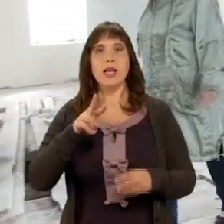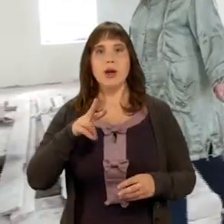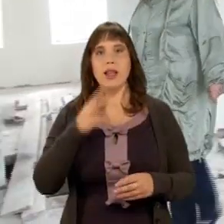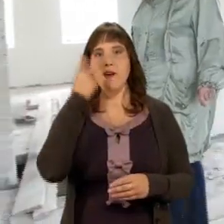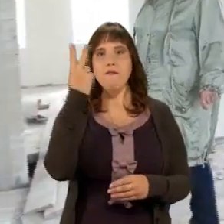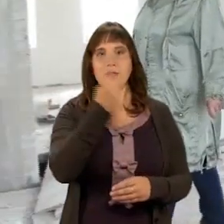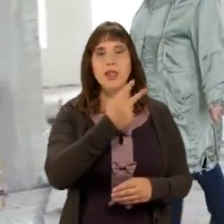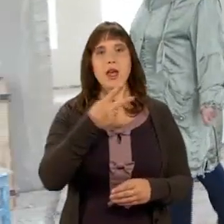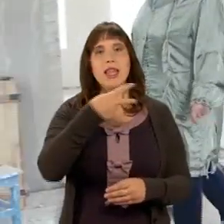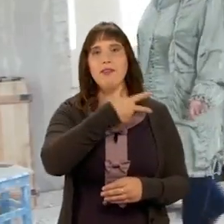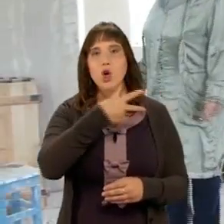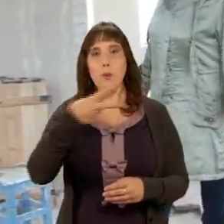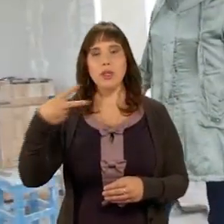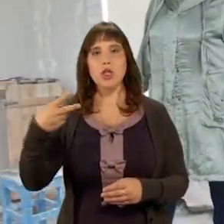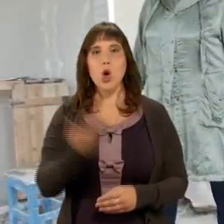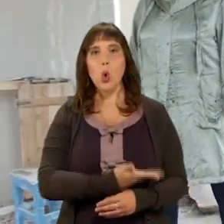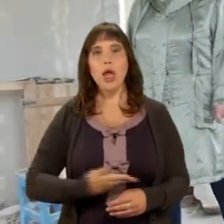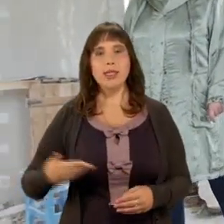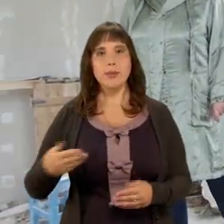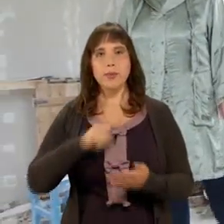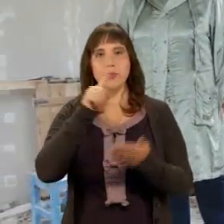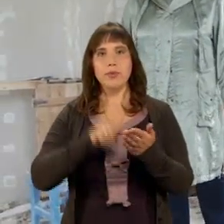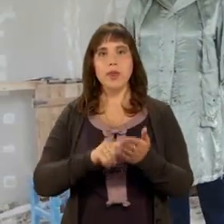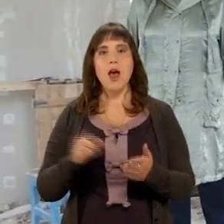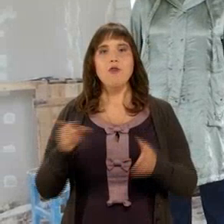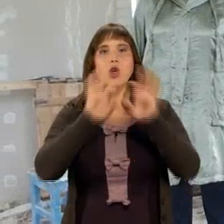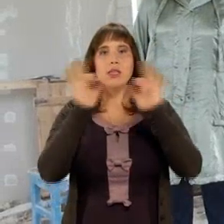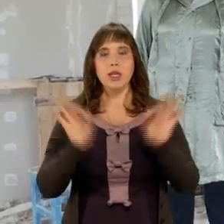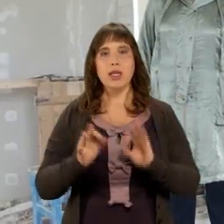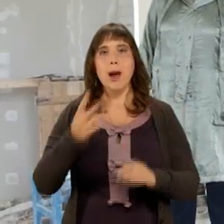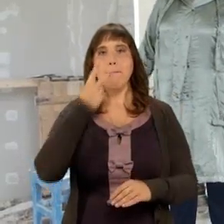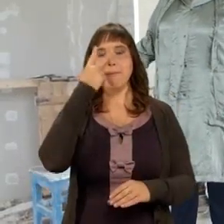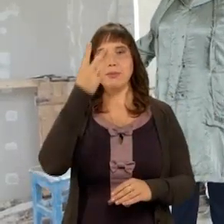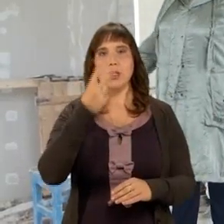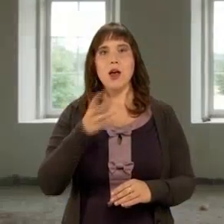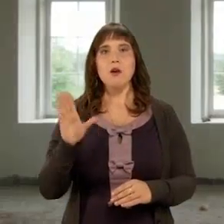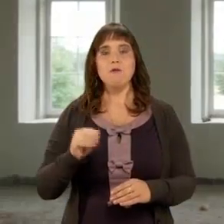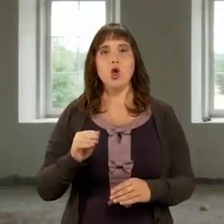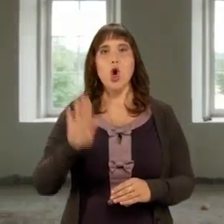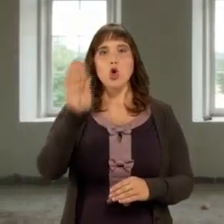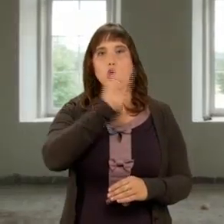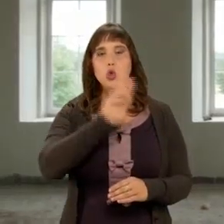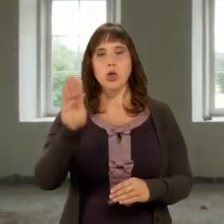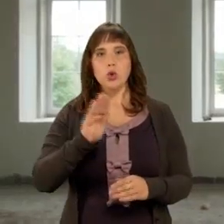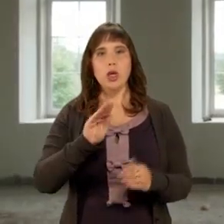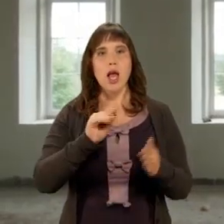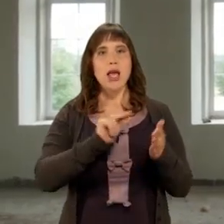Ну как, Наталья Михайловна, вид на втором этаже у нас? Вообще все замечательно, посмотрите как. Все